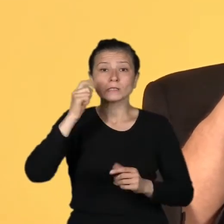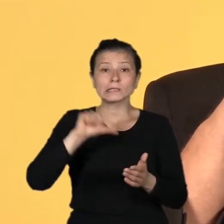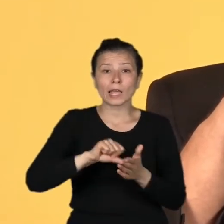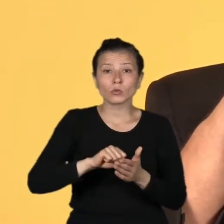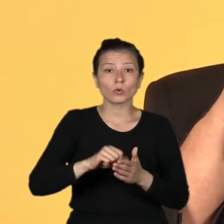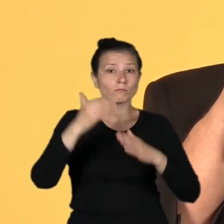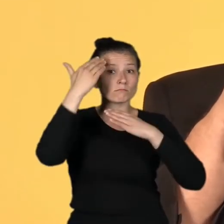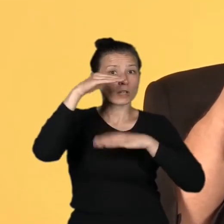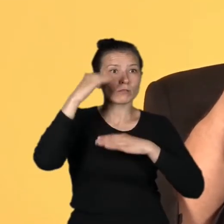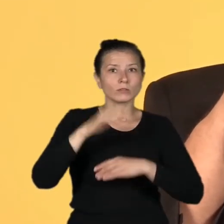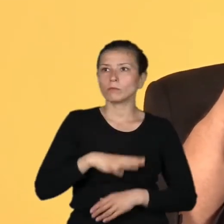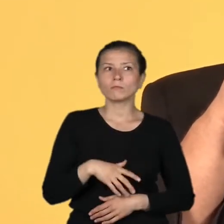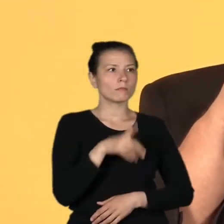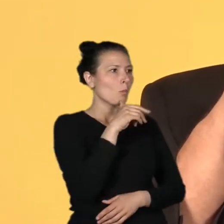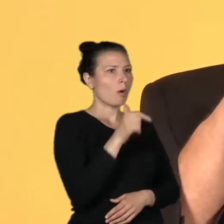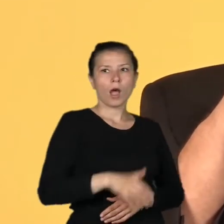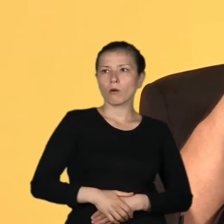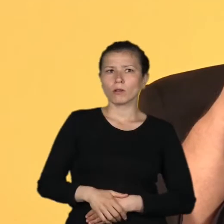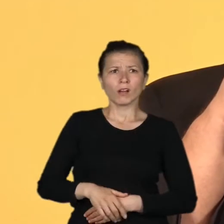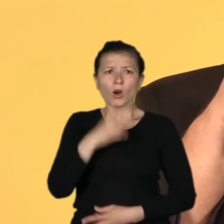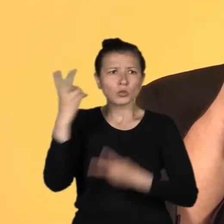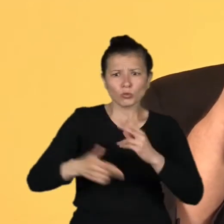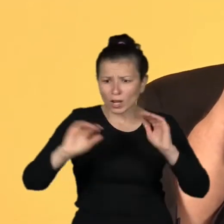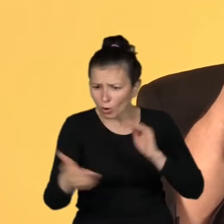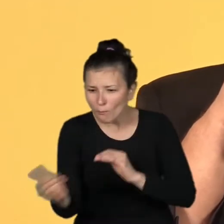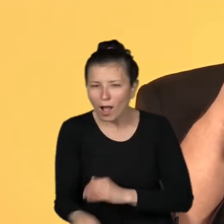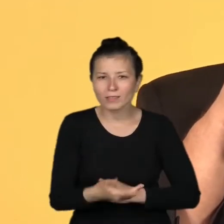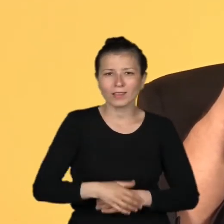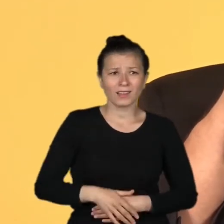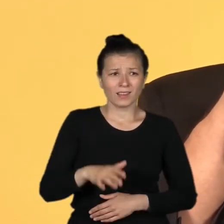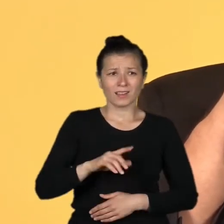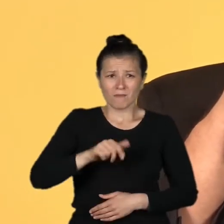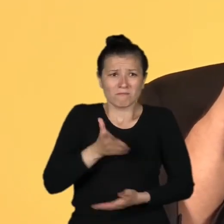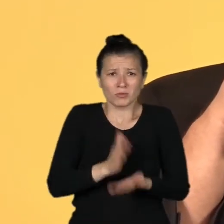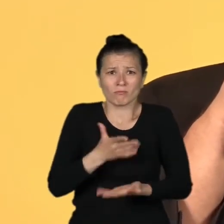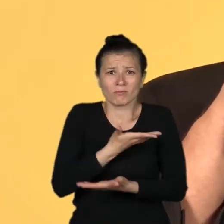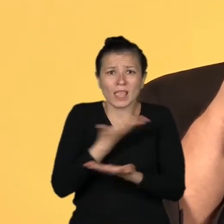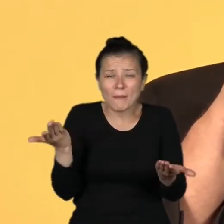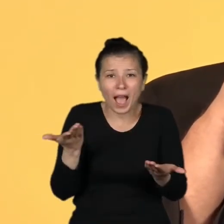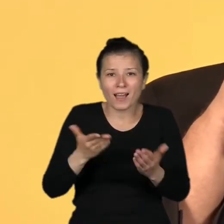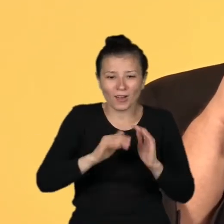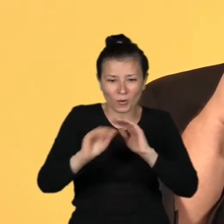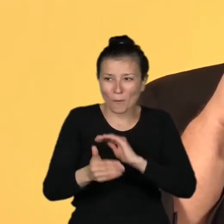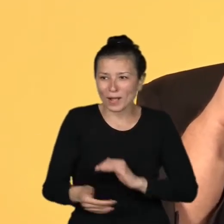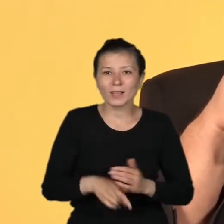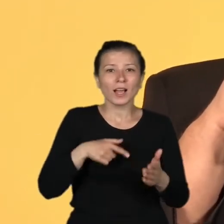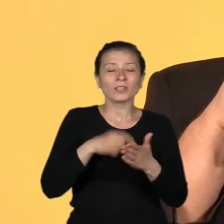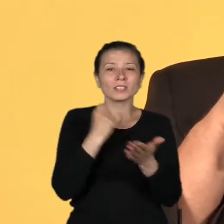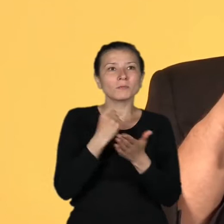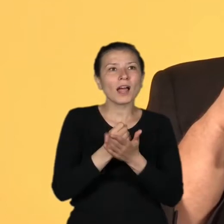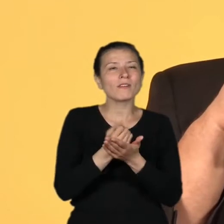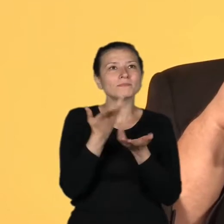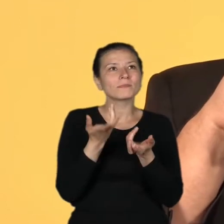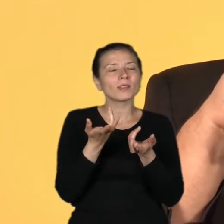Katowic, to był ten efekt wow. Oni szukali kopalni, my już tych kopalń nie mamy, my już ich nie mamy, ale to jest kwestia właśnie budowania takiego